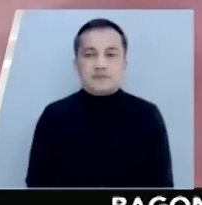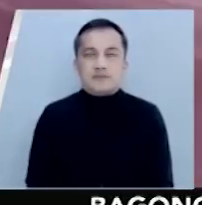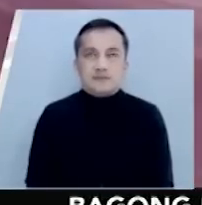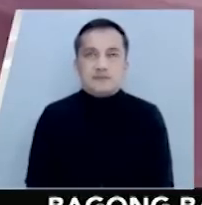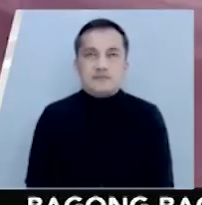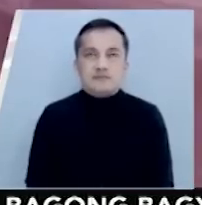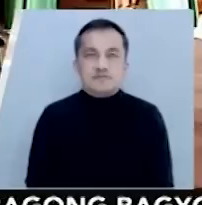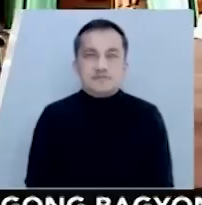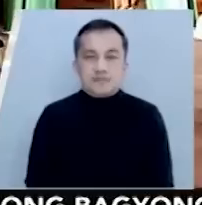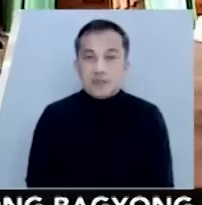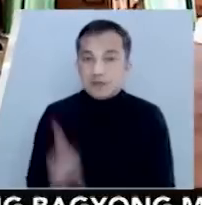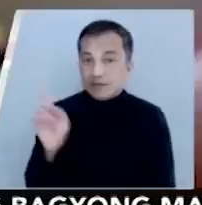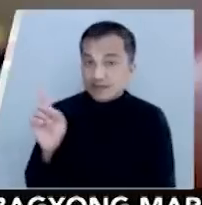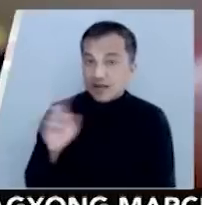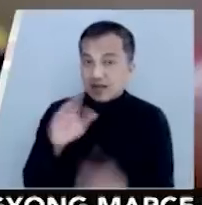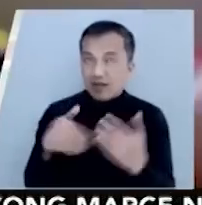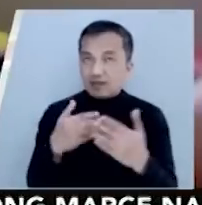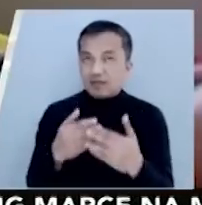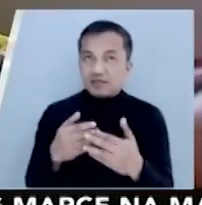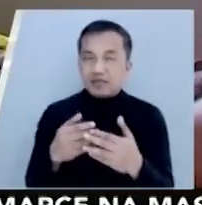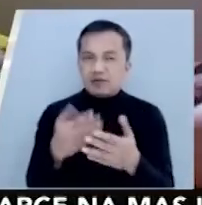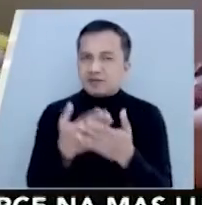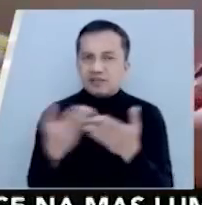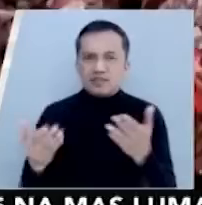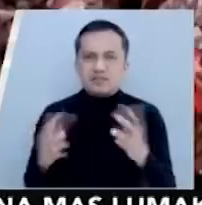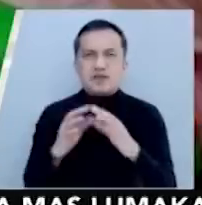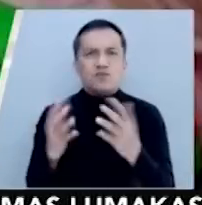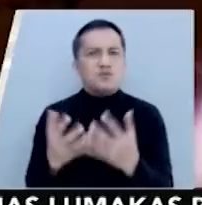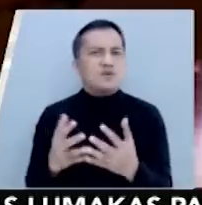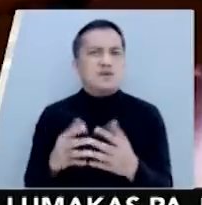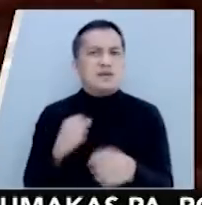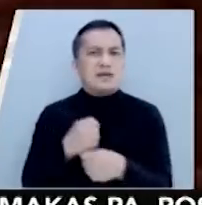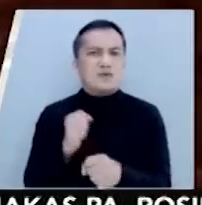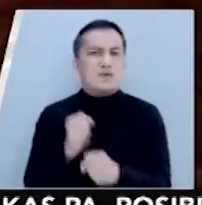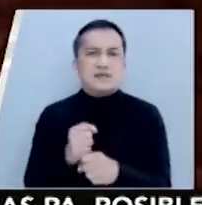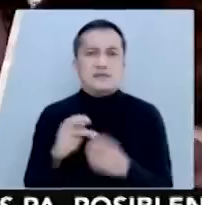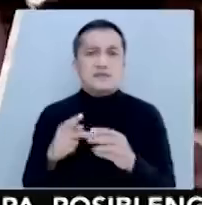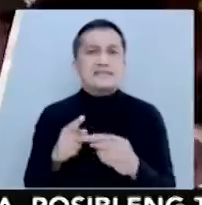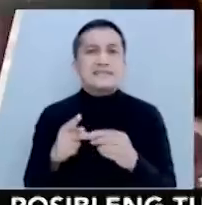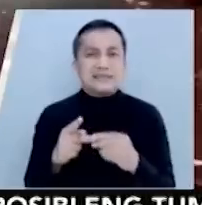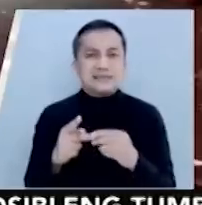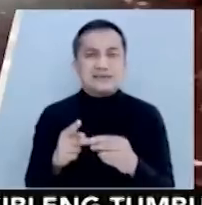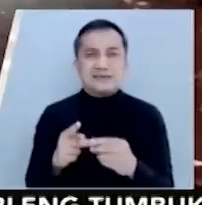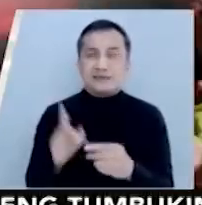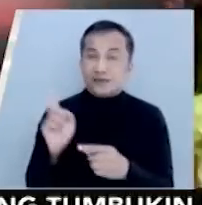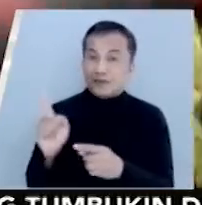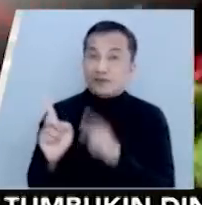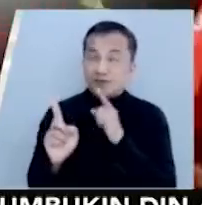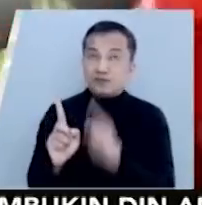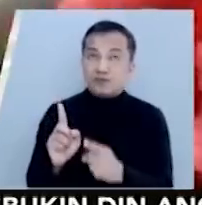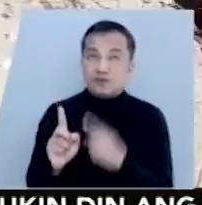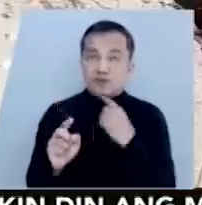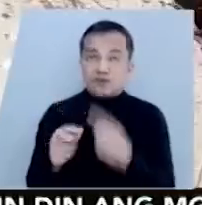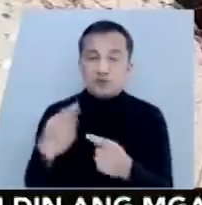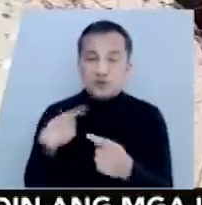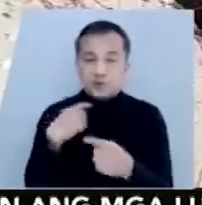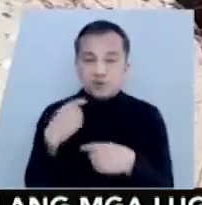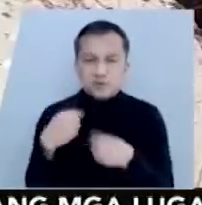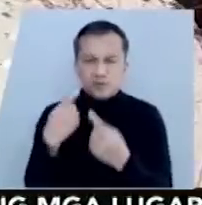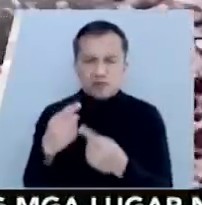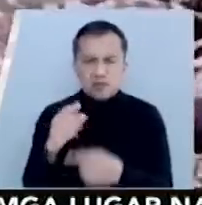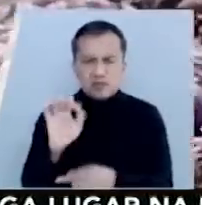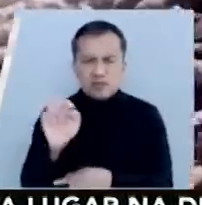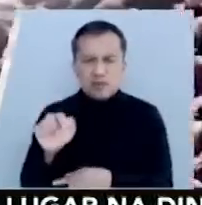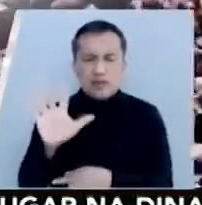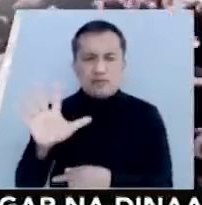Halos lahat na yata ng bagay sa mundo gawa sa plastic. Kada taon nga, 9.5 billion tons of plastic ang